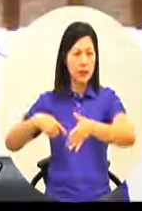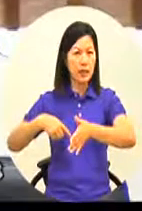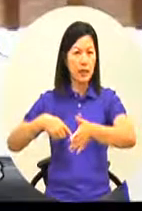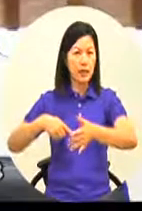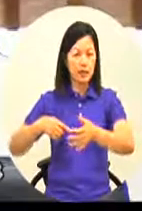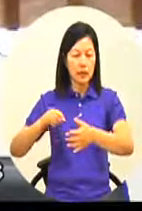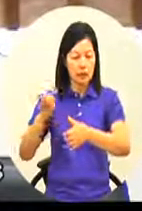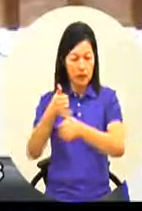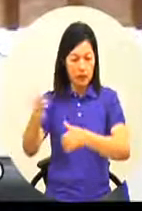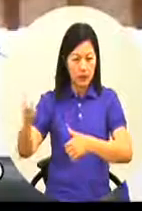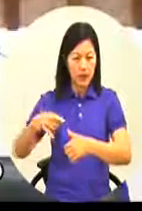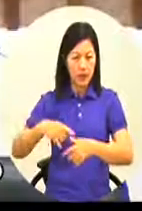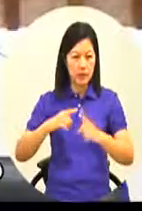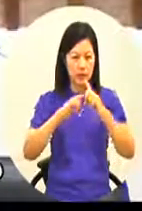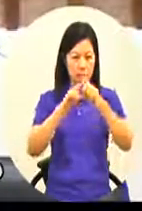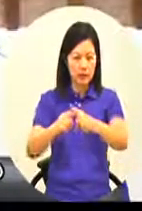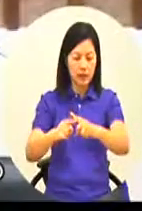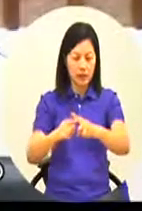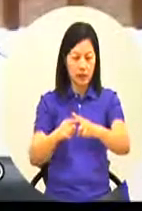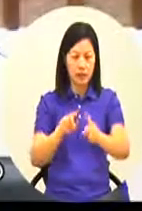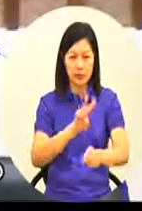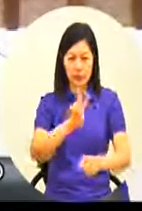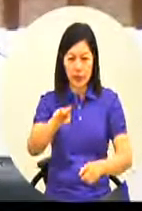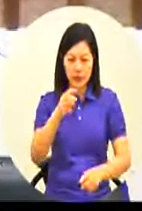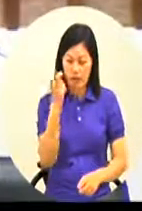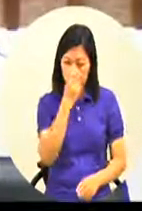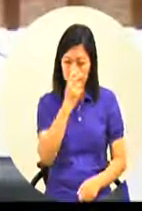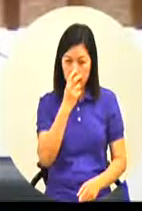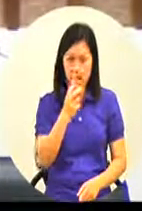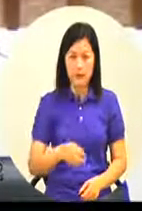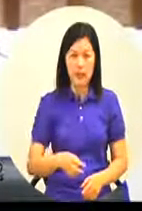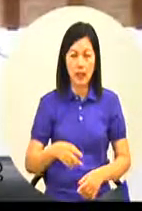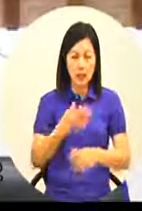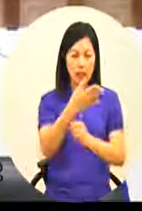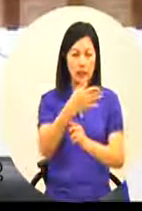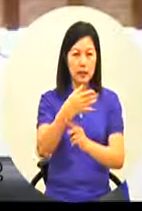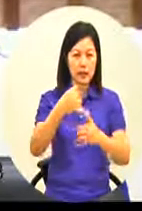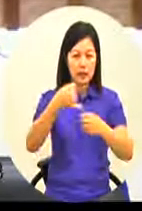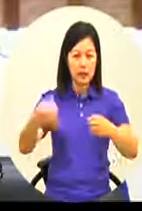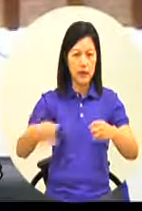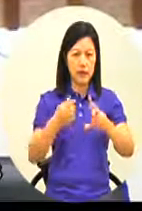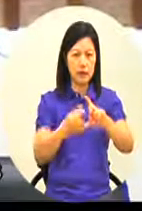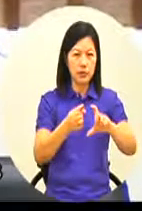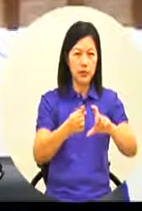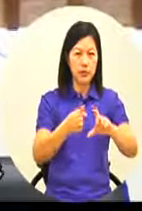勘旗津区南善里南善巷